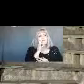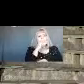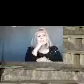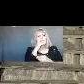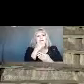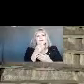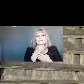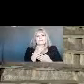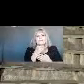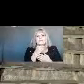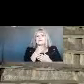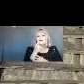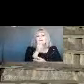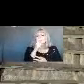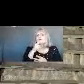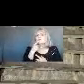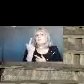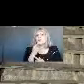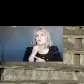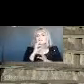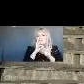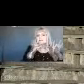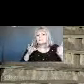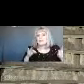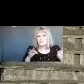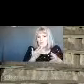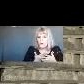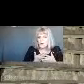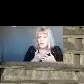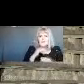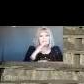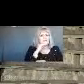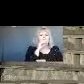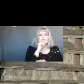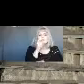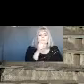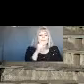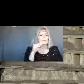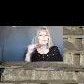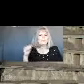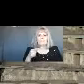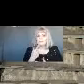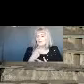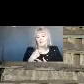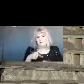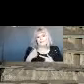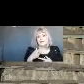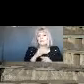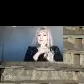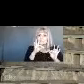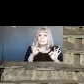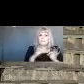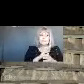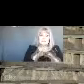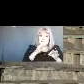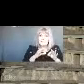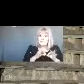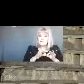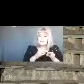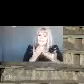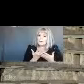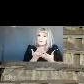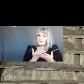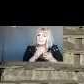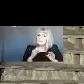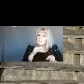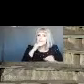kry sy betekenis in 'n storie. En dit is vir my hartseer dat iemand ons storie gesteel het. Want nou